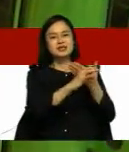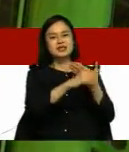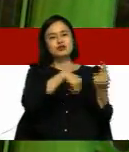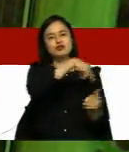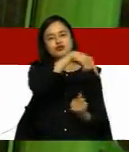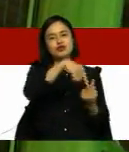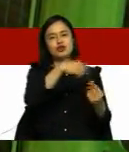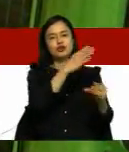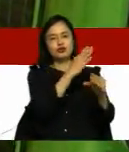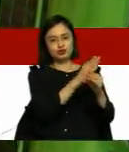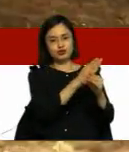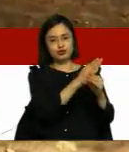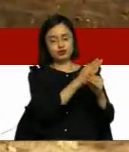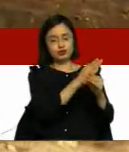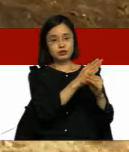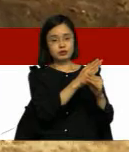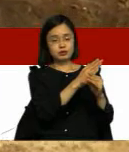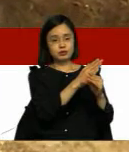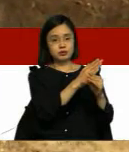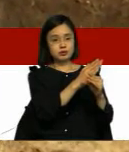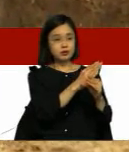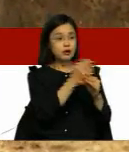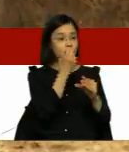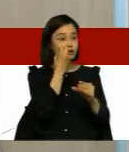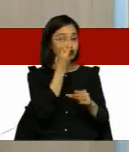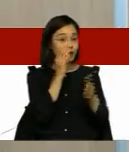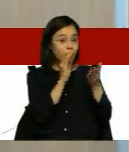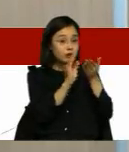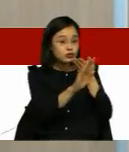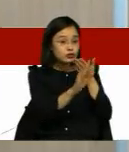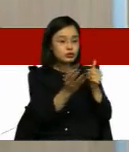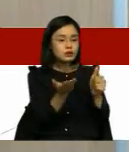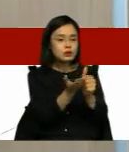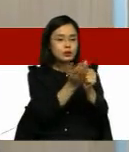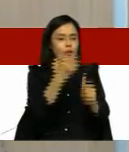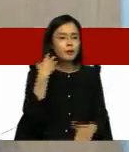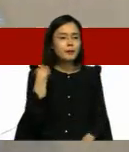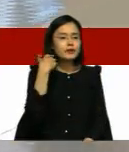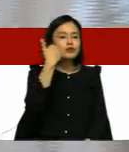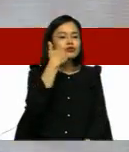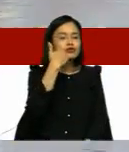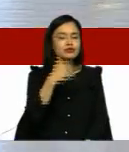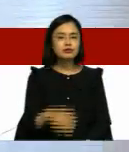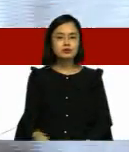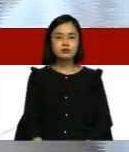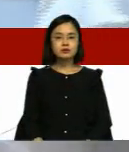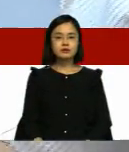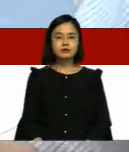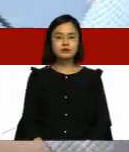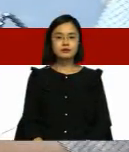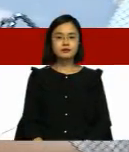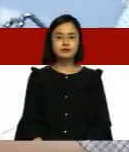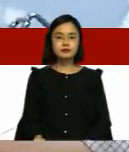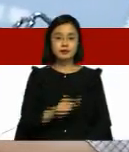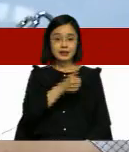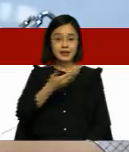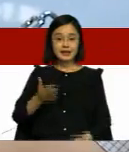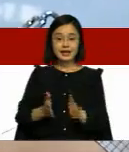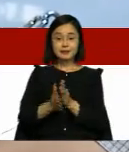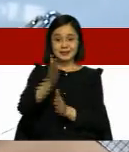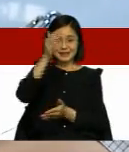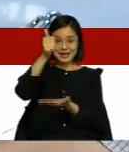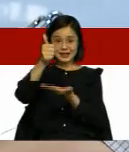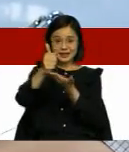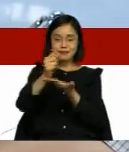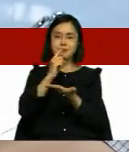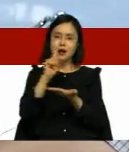개들의 운명 과연 어떻게 될 것인가 걱정이 아닐 수 없는데 어떻게 지금 현재 상황이 진행되는 걸로 알고 계신가요? 지금 뭐 시장님께서도 저 뭐야 안락사는 절대